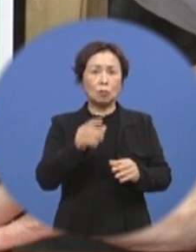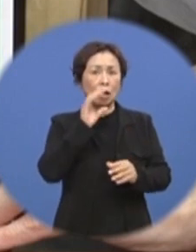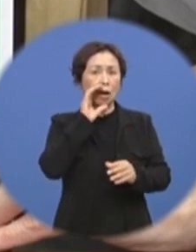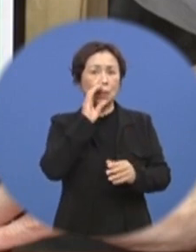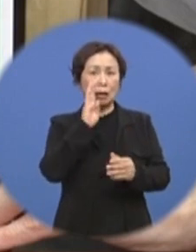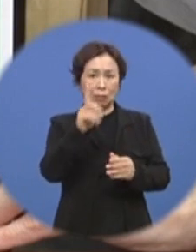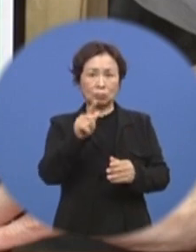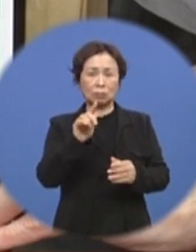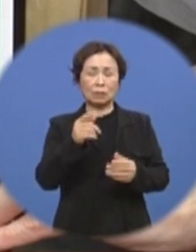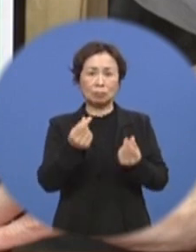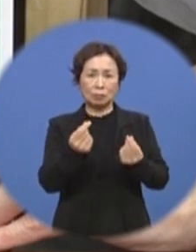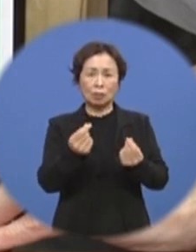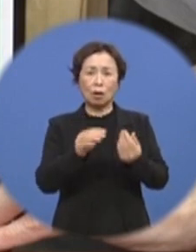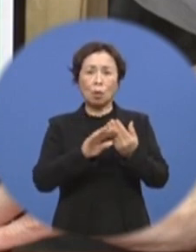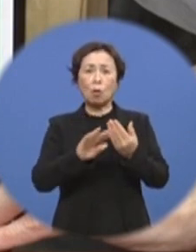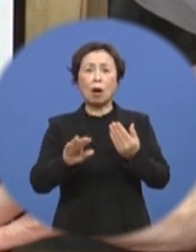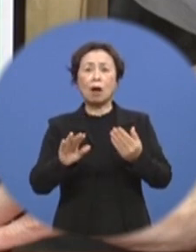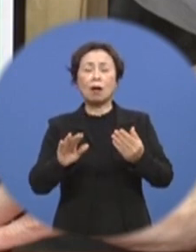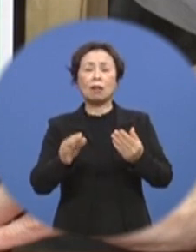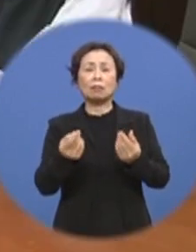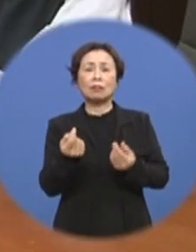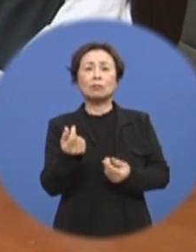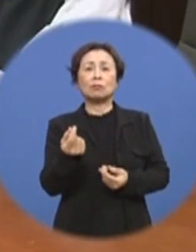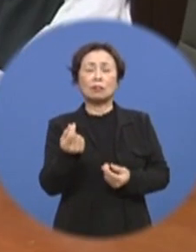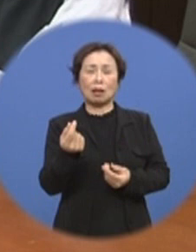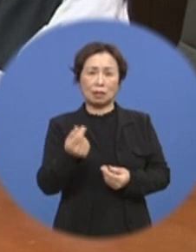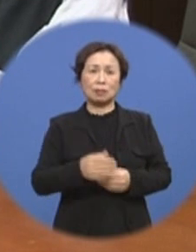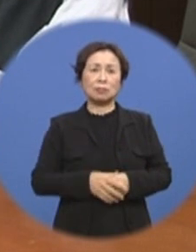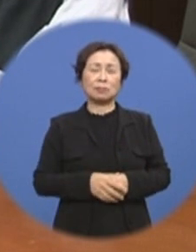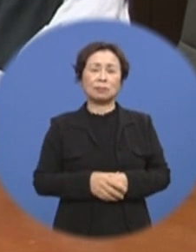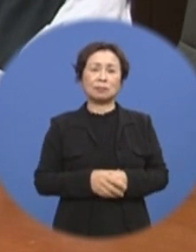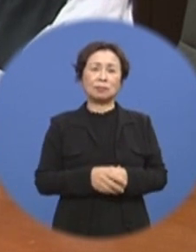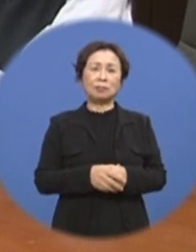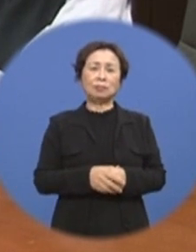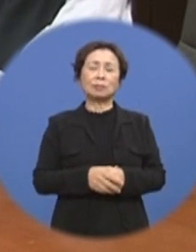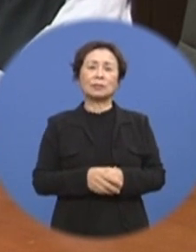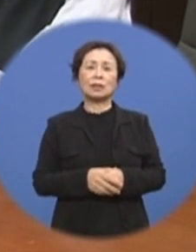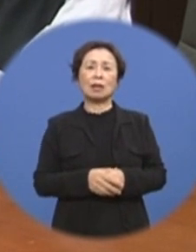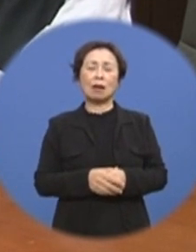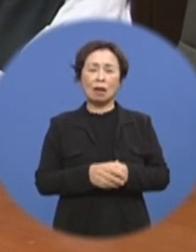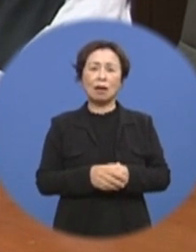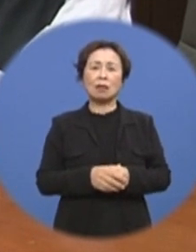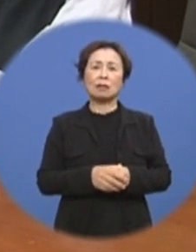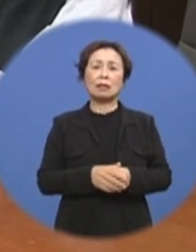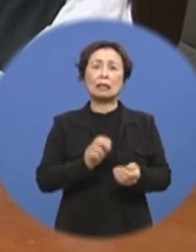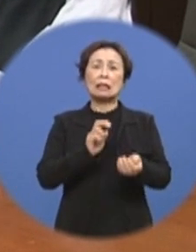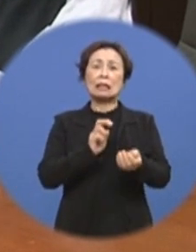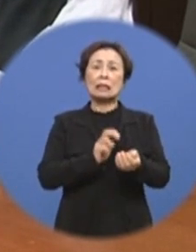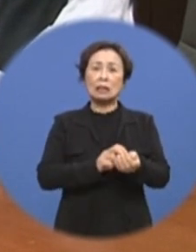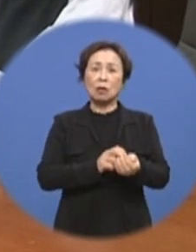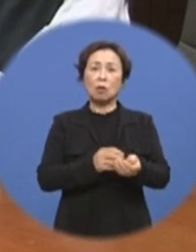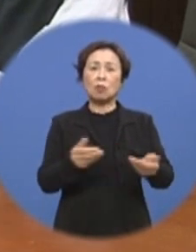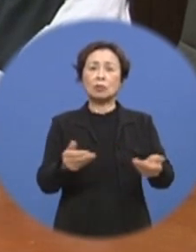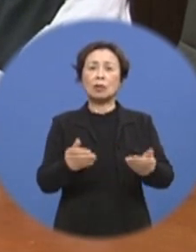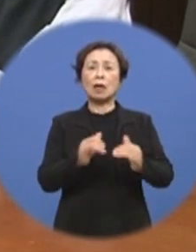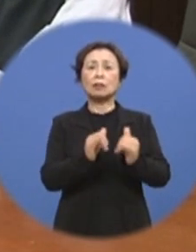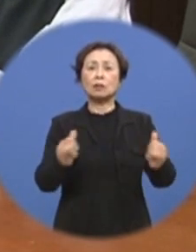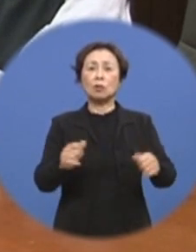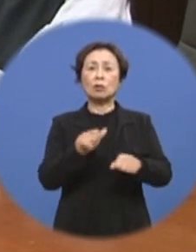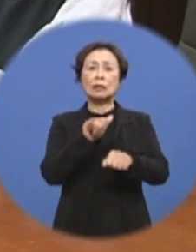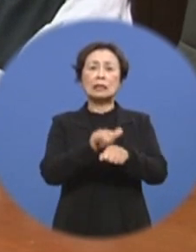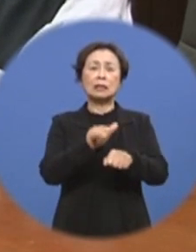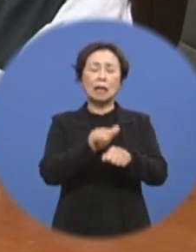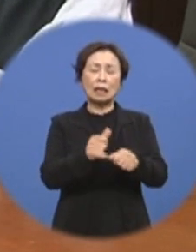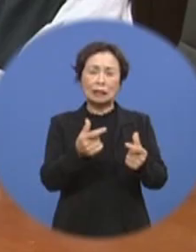ねでこれはきちんとしておかないといけないそれからそのためには医療人材がきちんとなきゃいけないでしょで